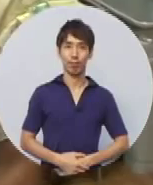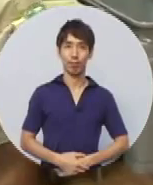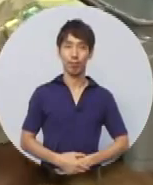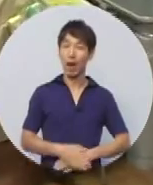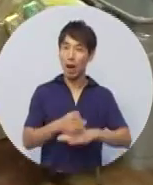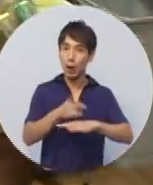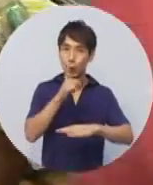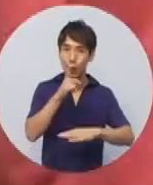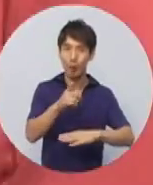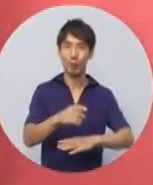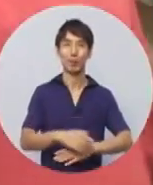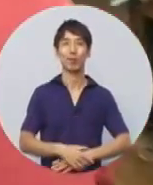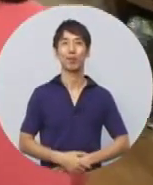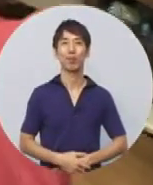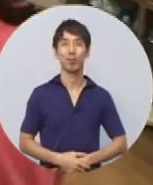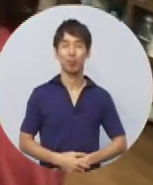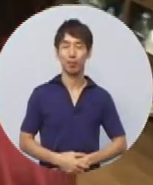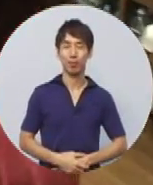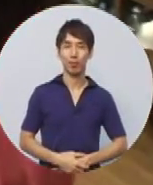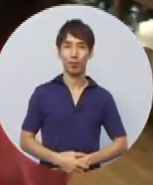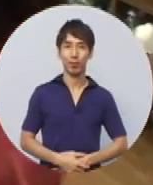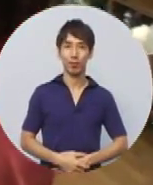ありがとうございます。